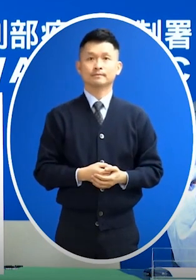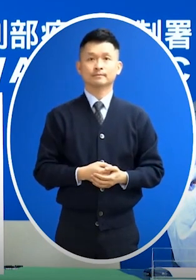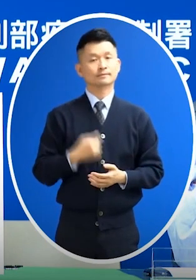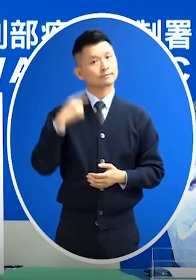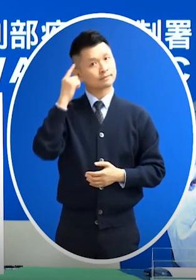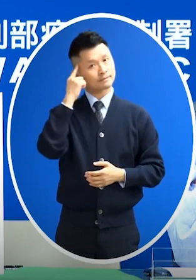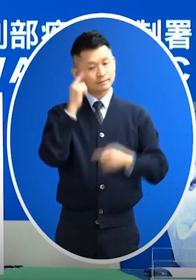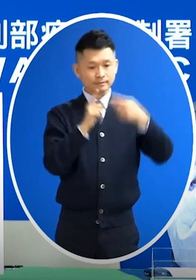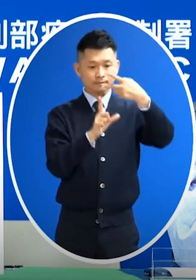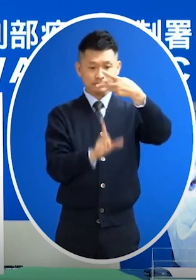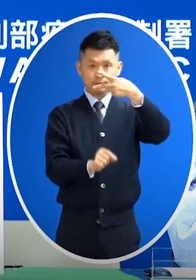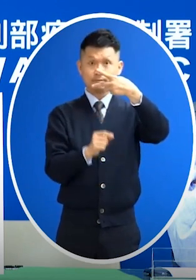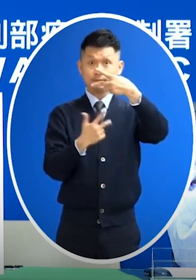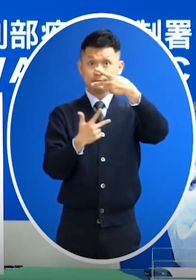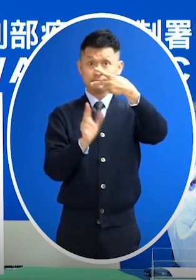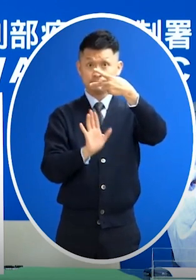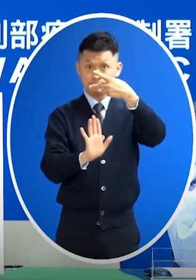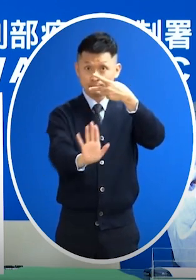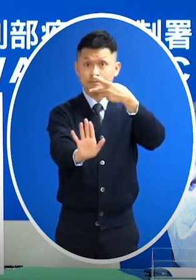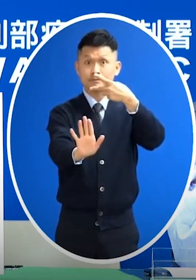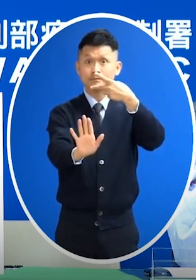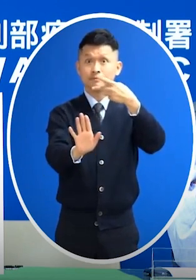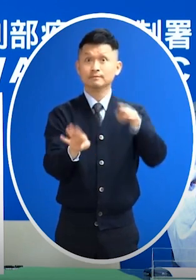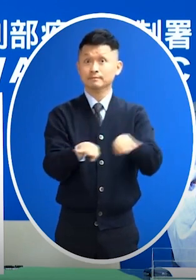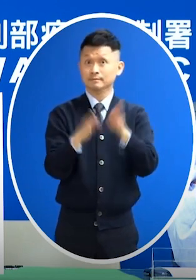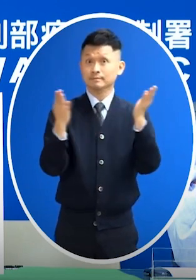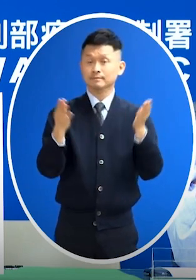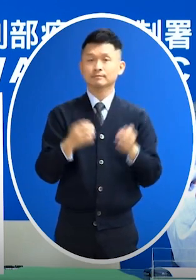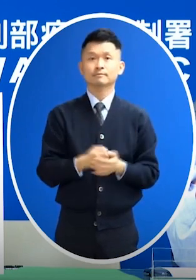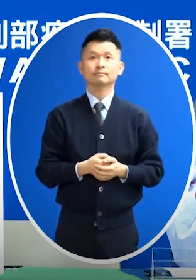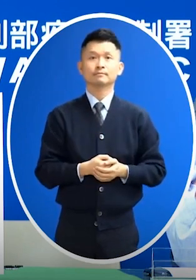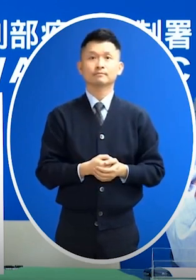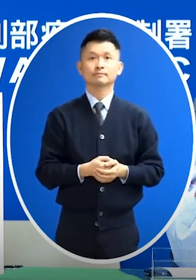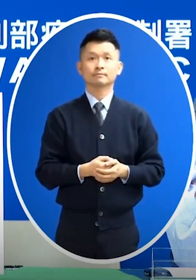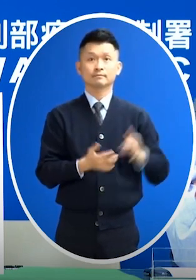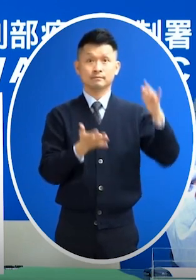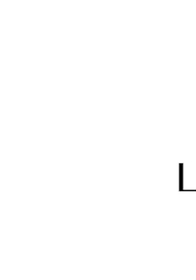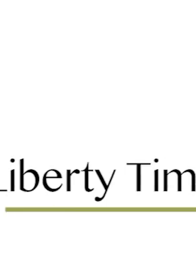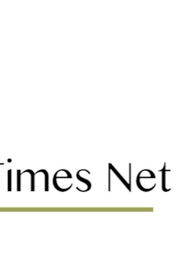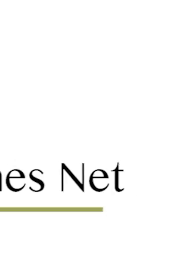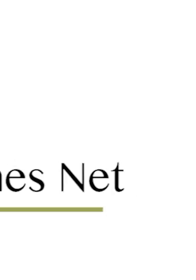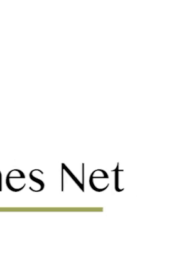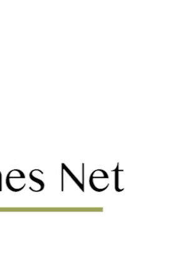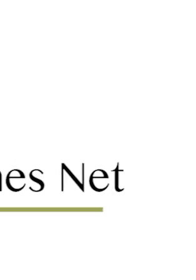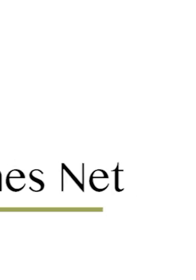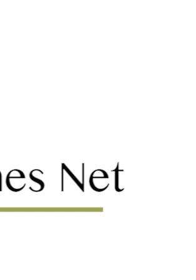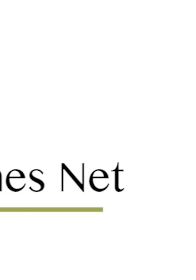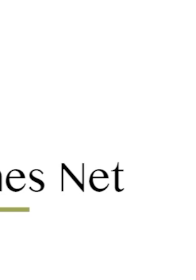从2月7号开始，我们就取消做这个唾液 PCR。